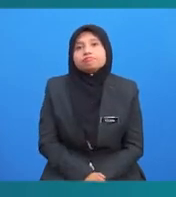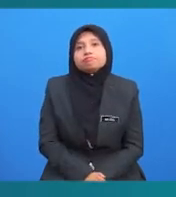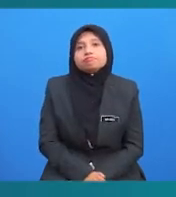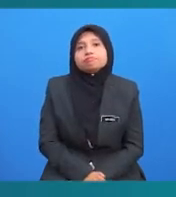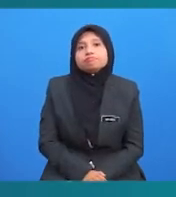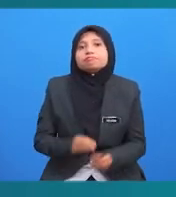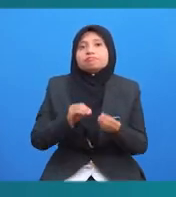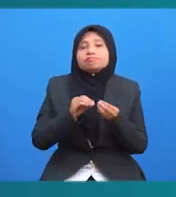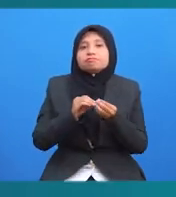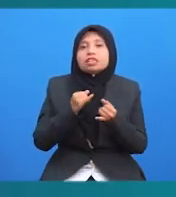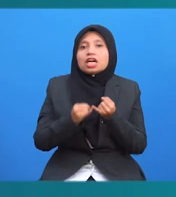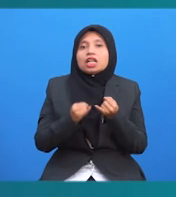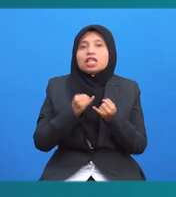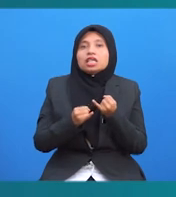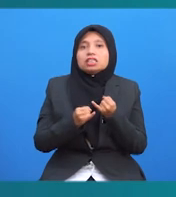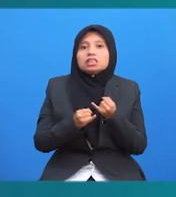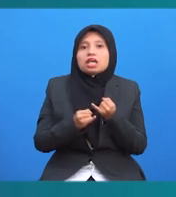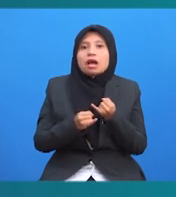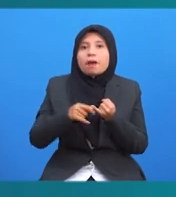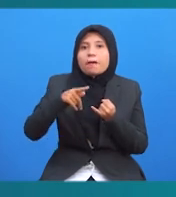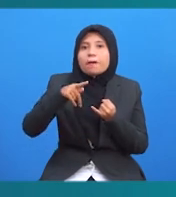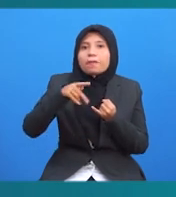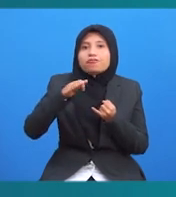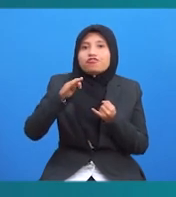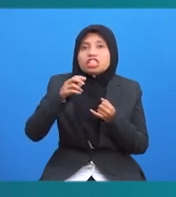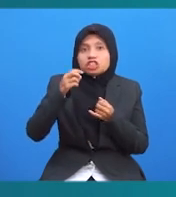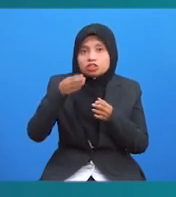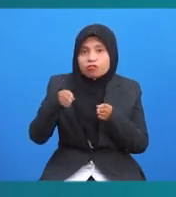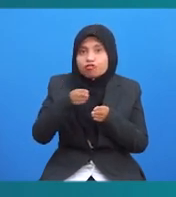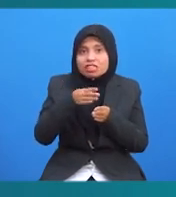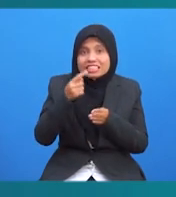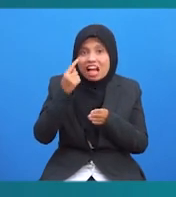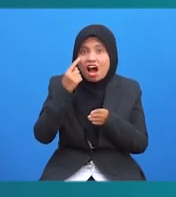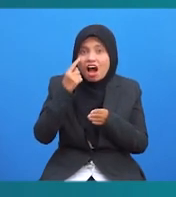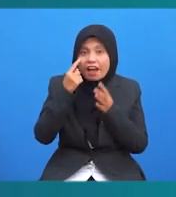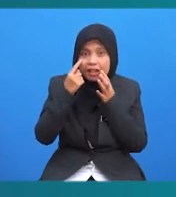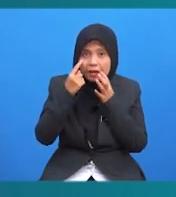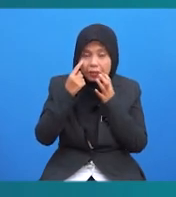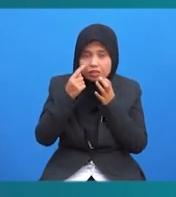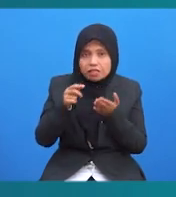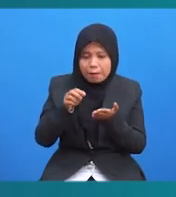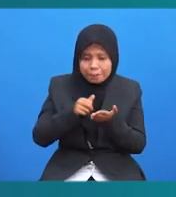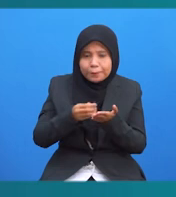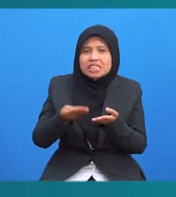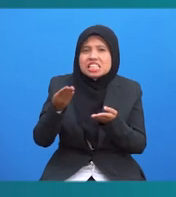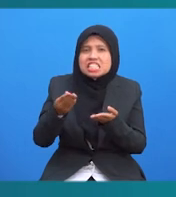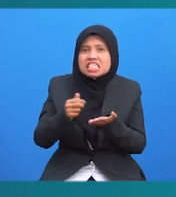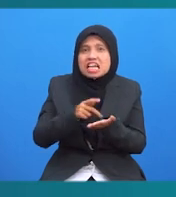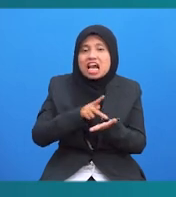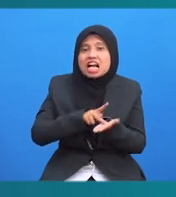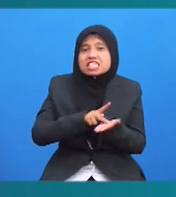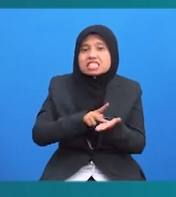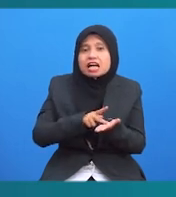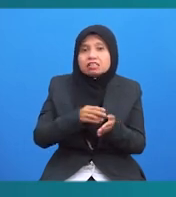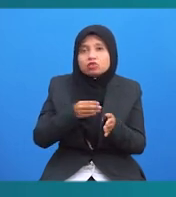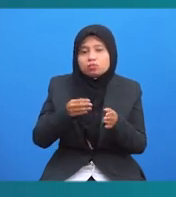Okey, yang akhir sekali adalah lensa fisheye. Lensa ini memberikan kesan pada gambar seperti